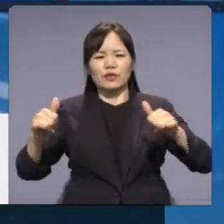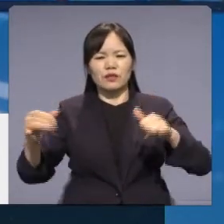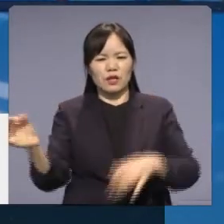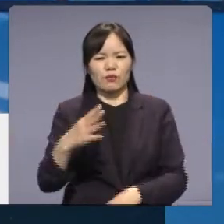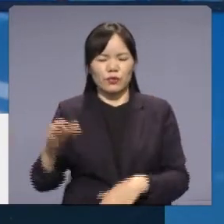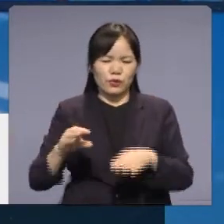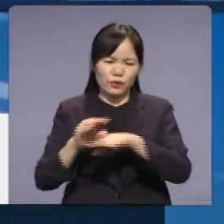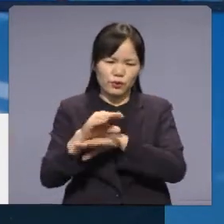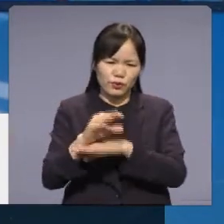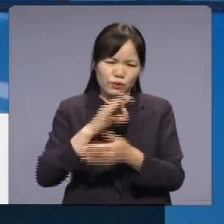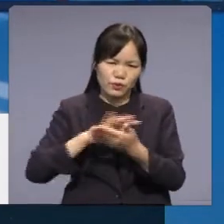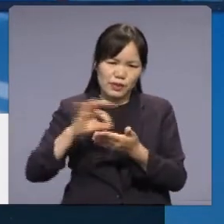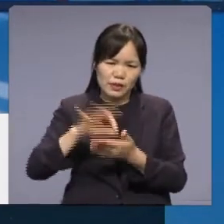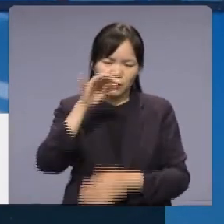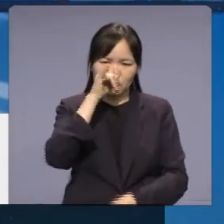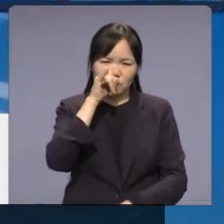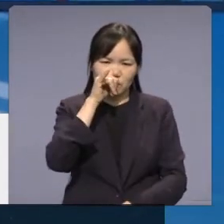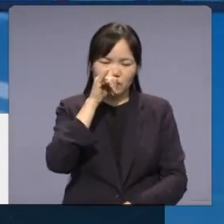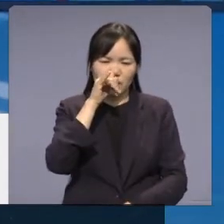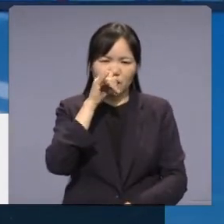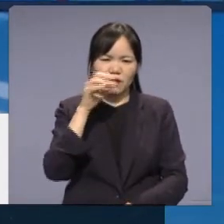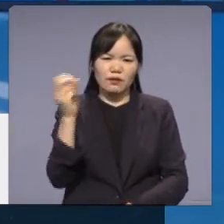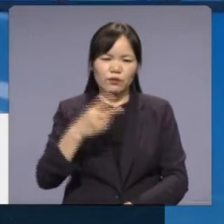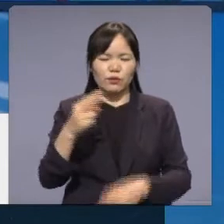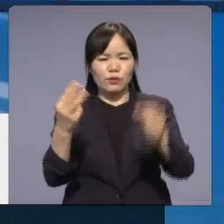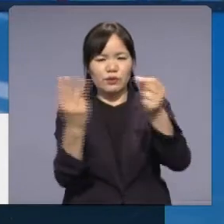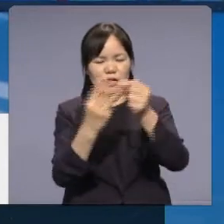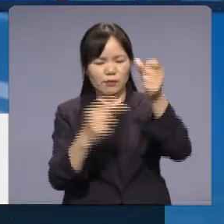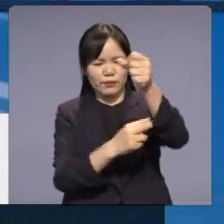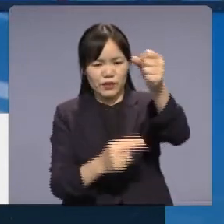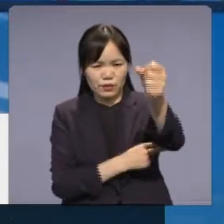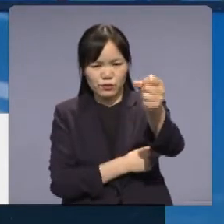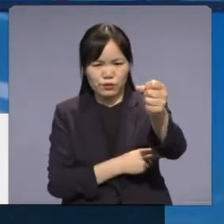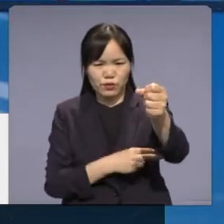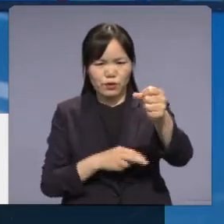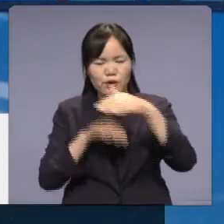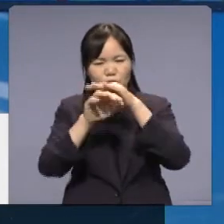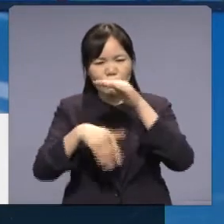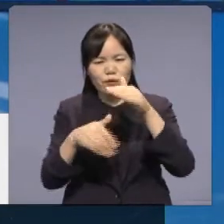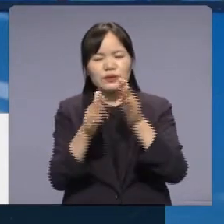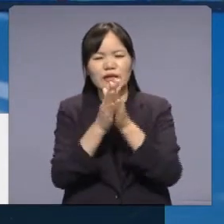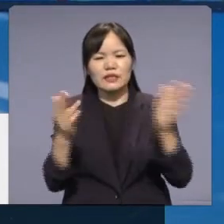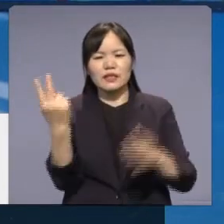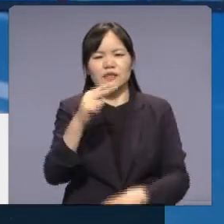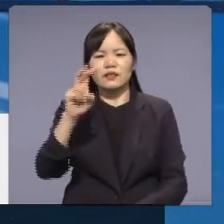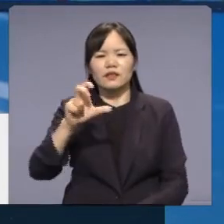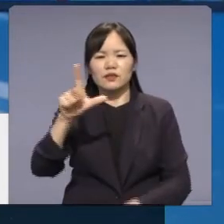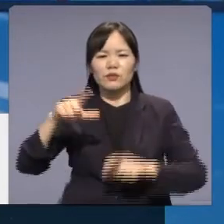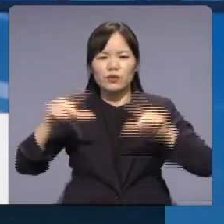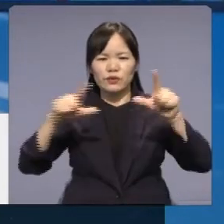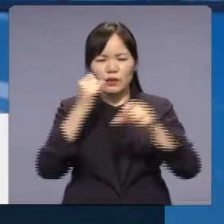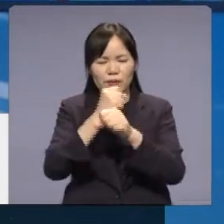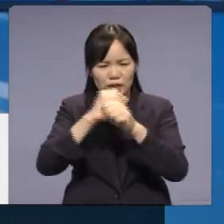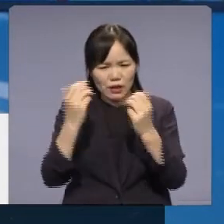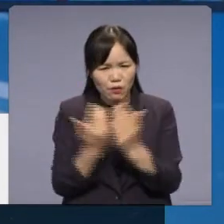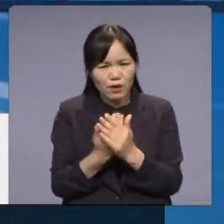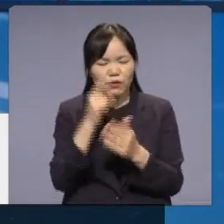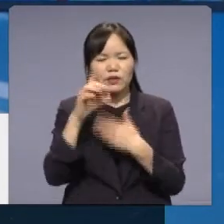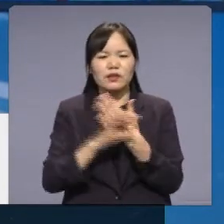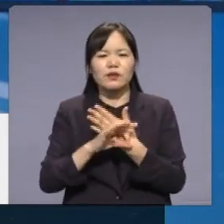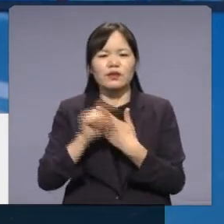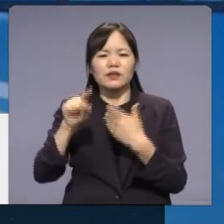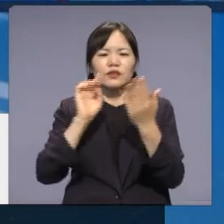도로로 사용할 수 있게, 특히 이제 제3연육교가 준공을 해서 착공을 해서 2025년에 완공되면 그 이후에는